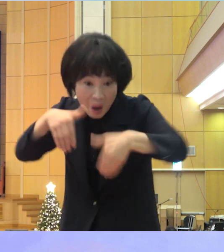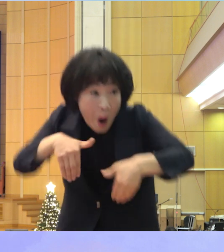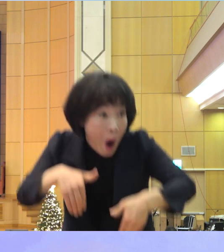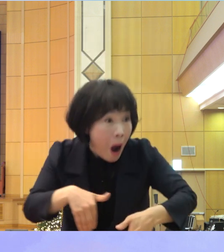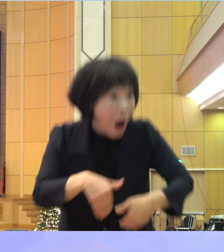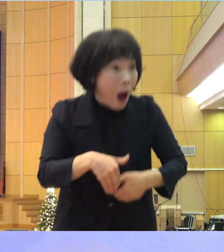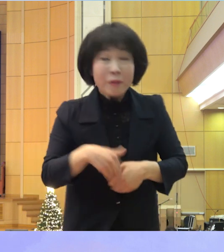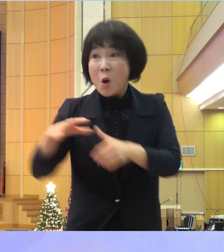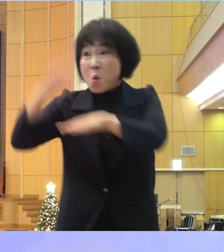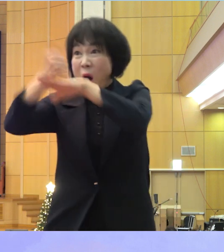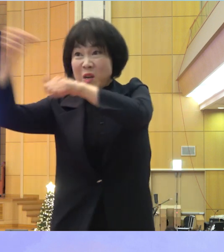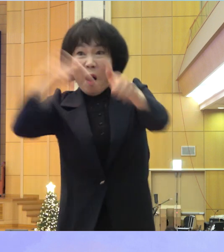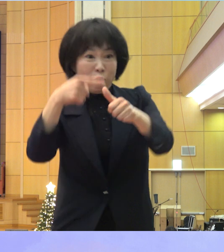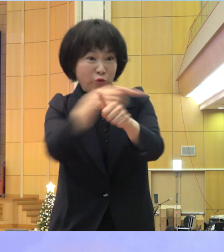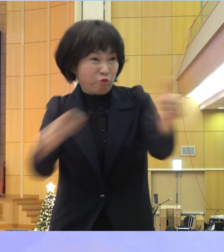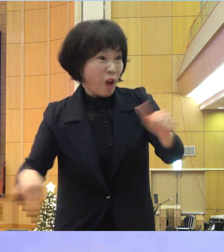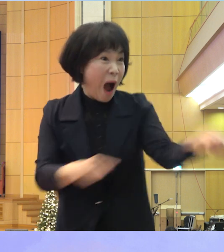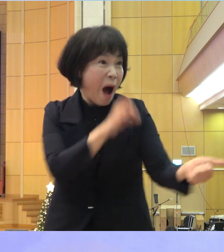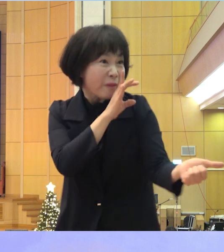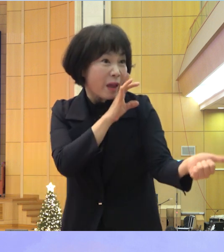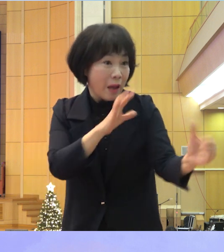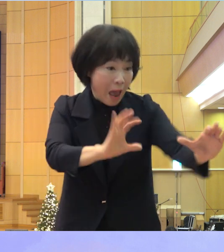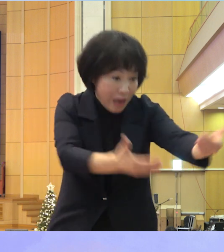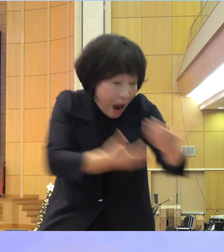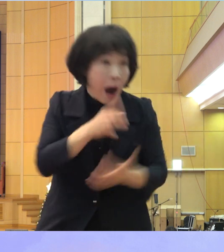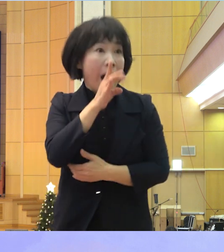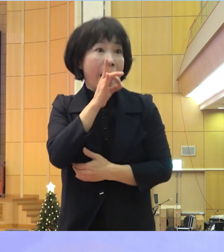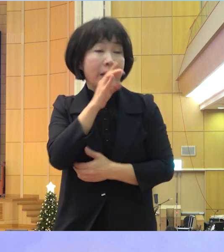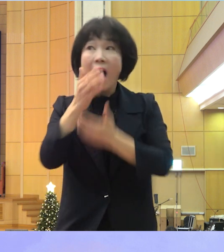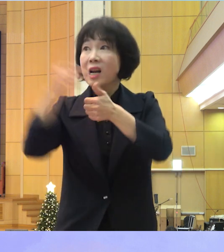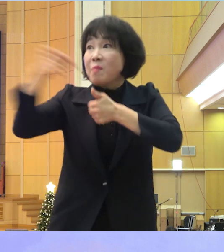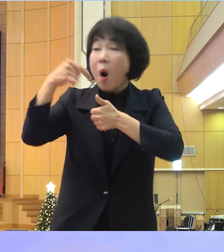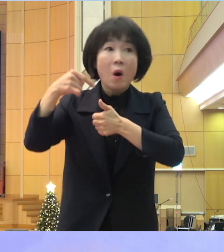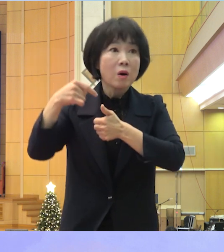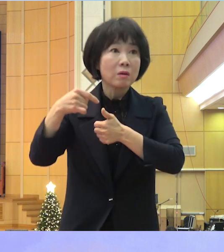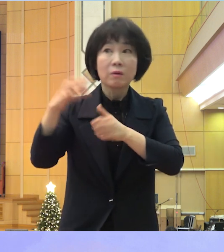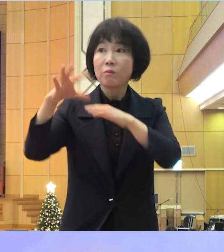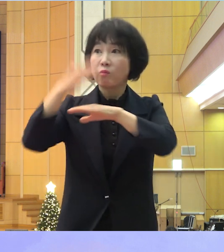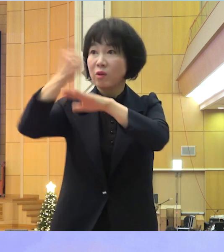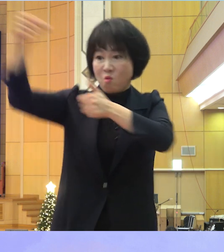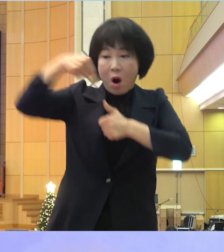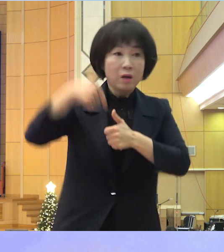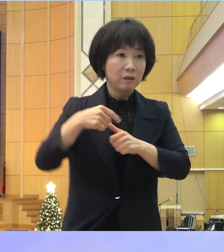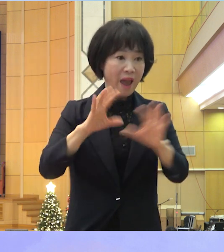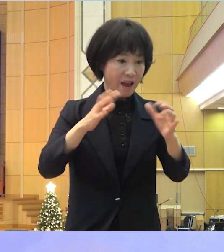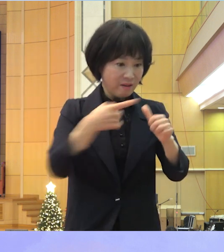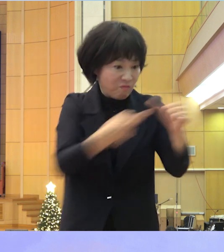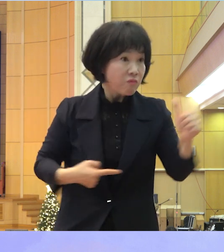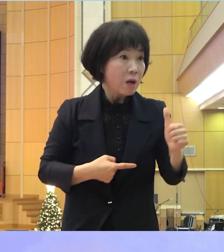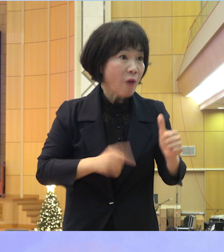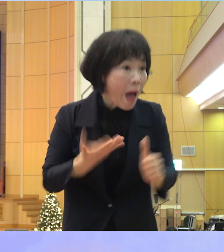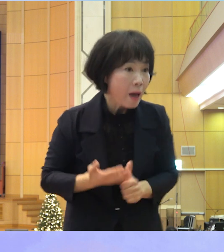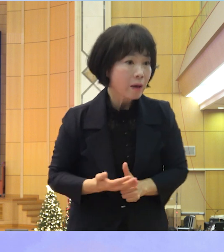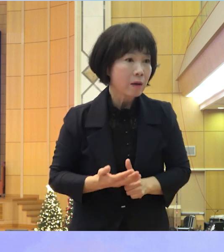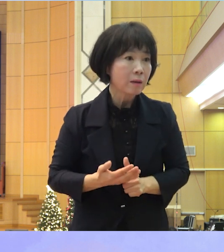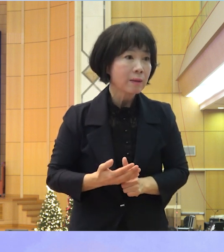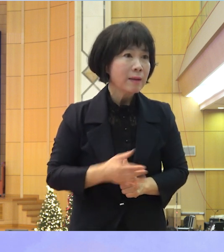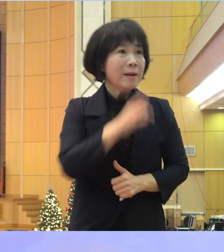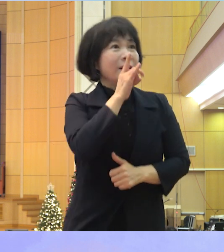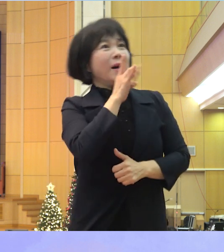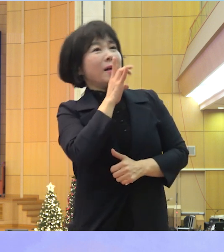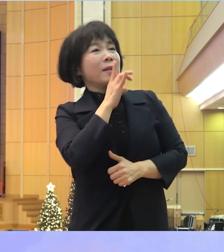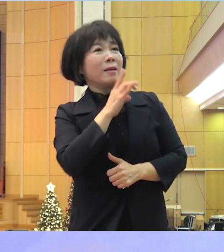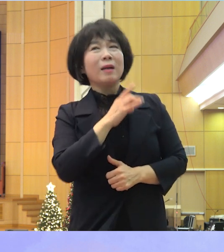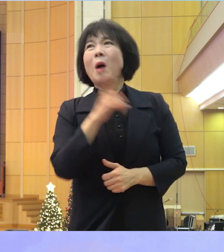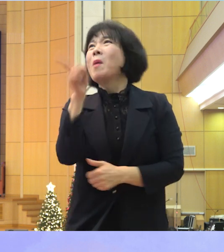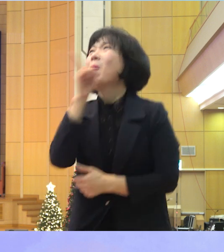공주님 왕께서 죽이라고 했는데 이거 이렇게 히브리 아들을 그냥 이렇게 하면은 공주님 지금 왕에게